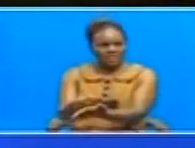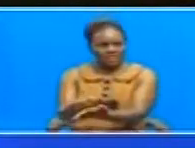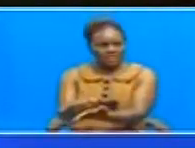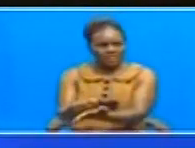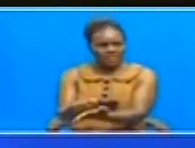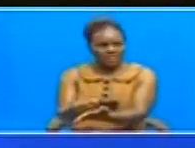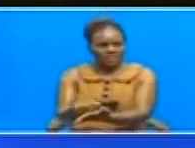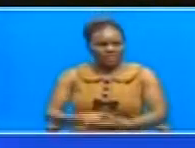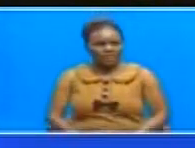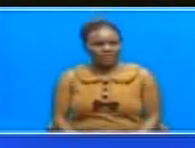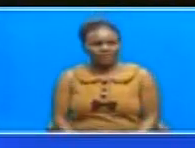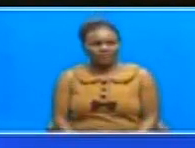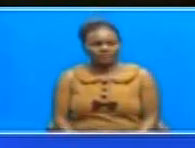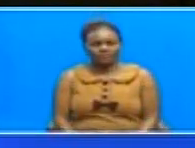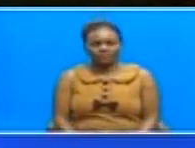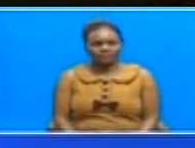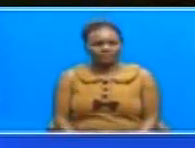haja ndogo.